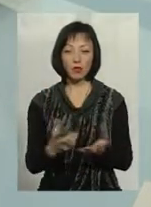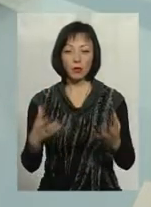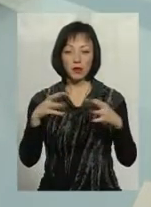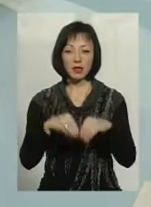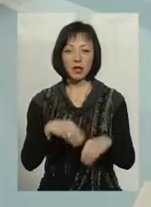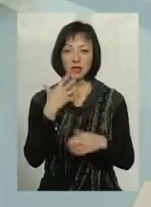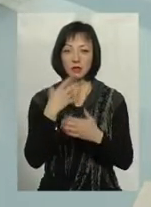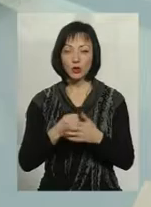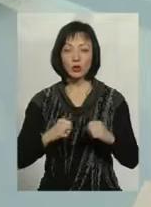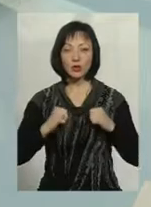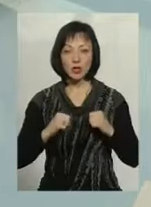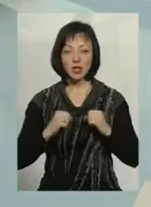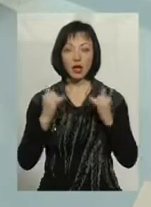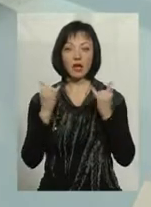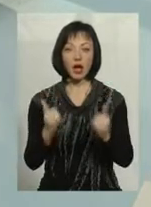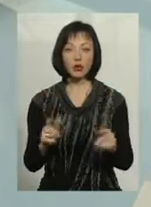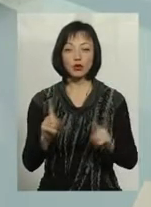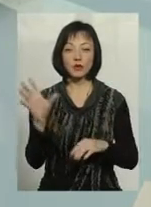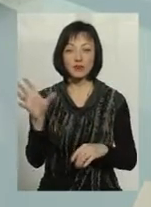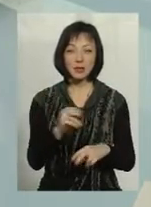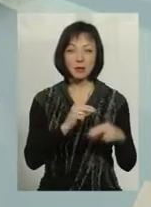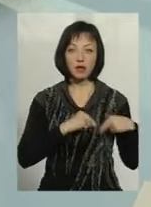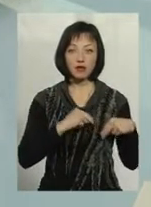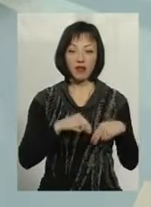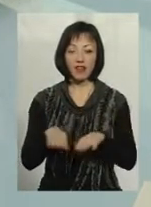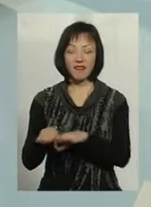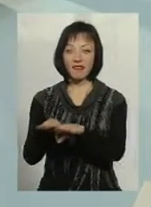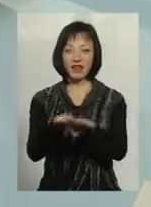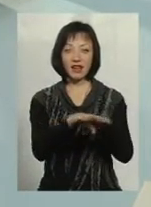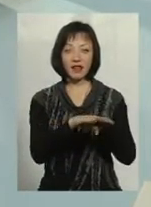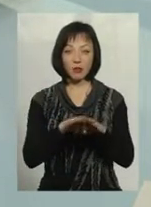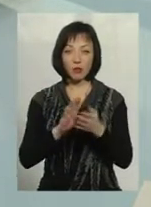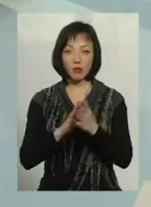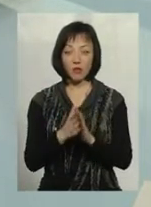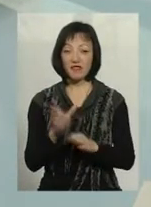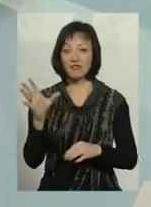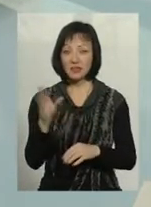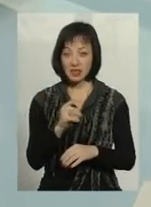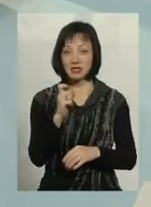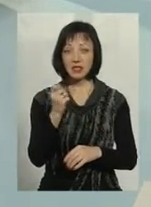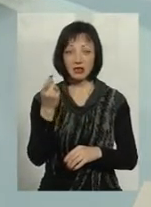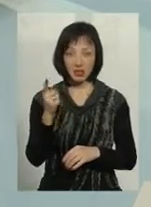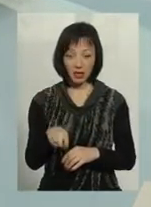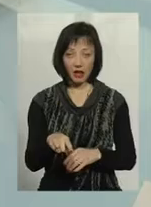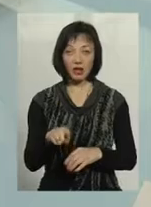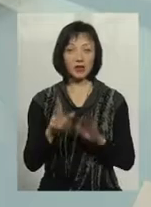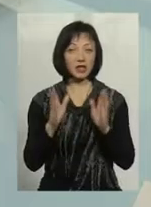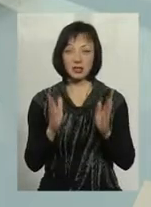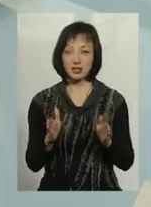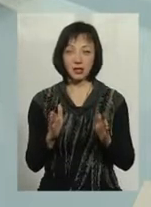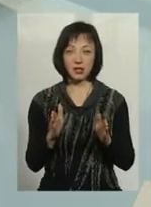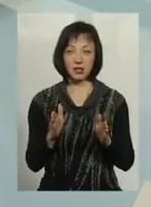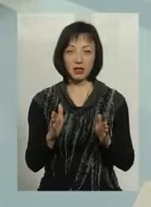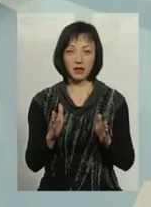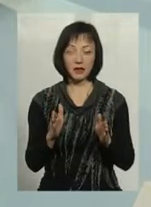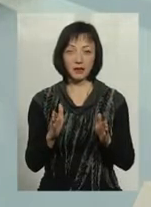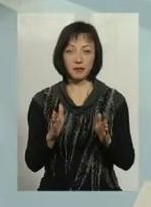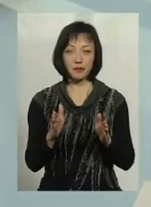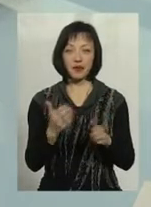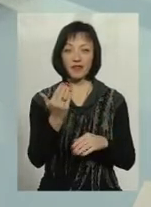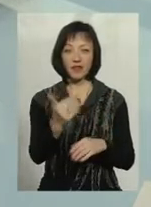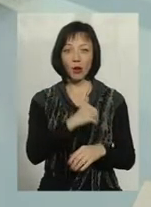підприємництву, по тих групах, котрі не могли і не мають змоги на сьогоднішній день показати первинні документи. Це